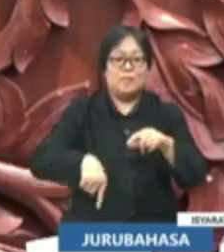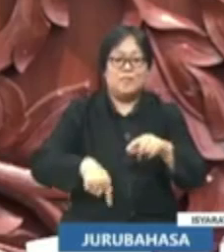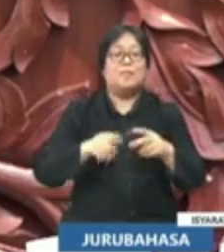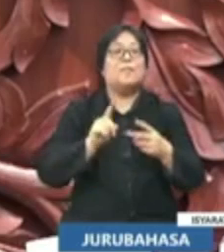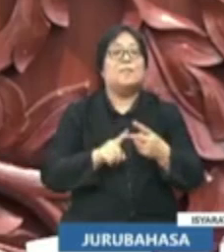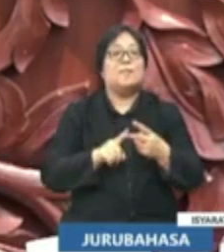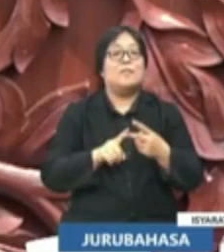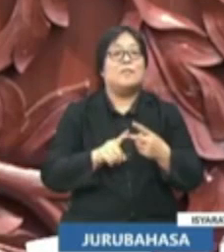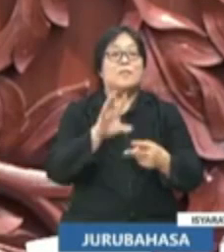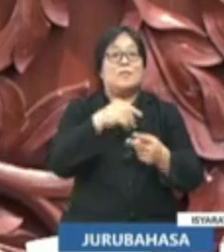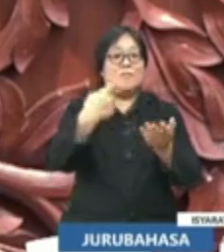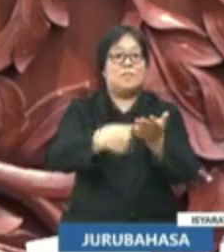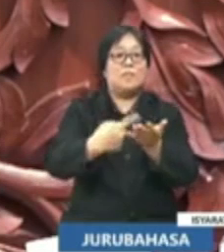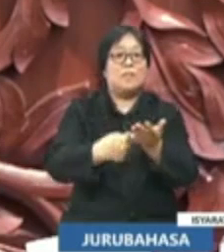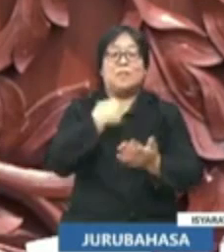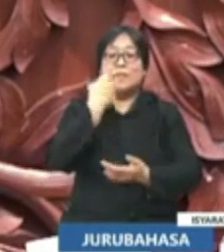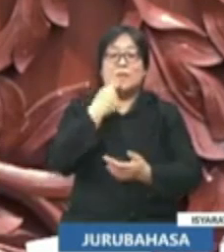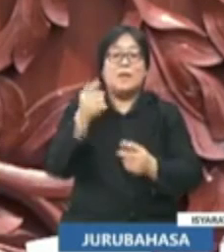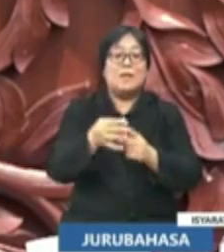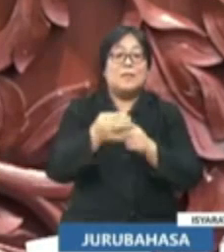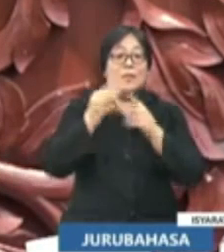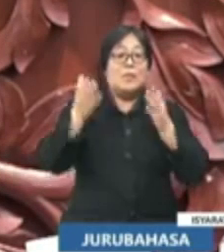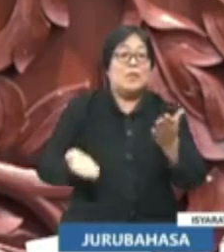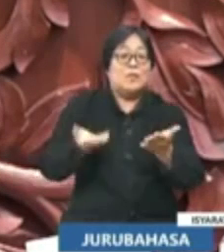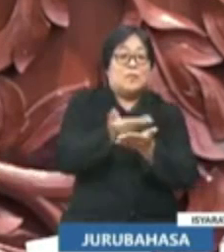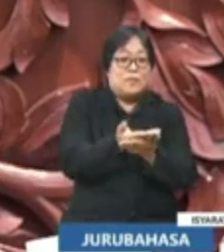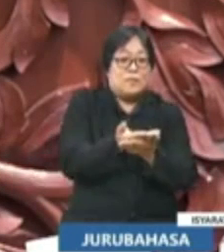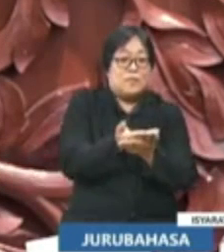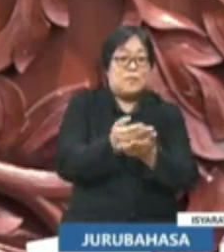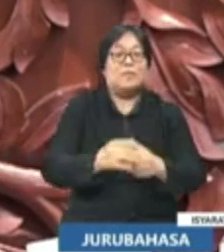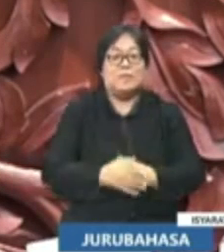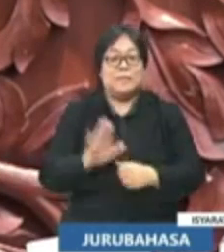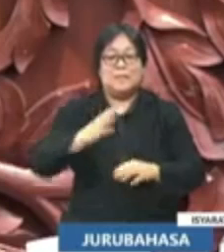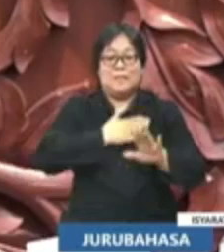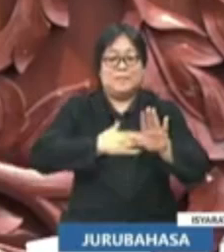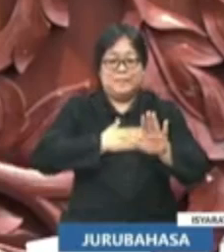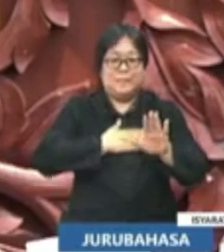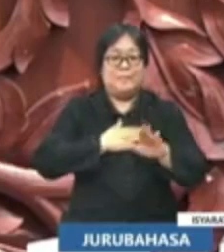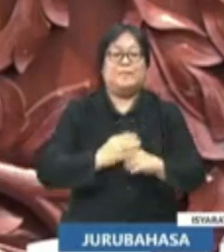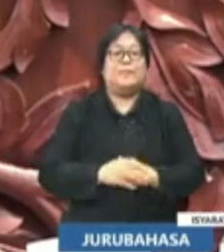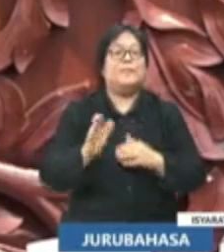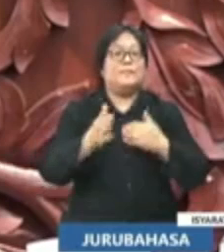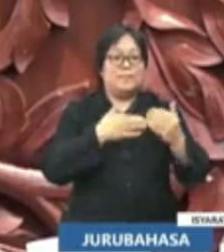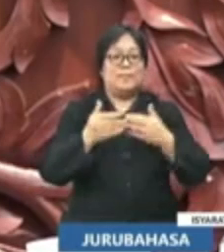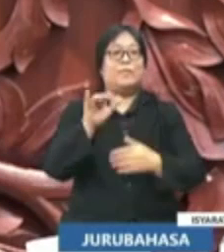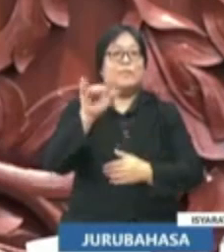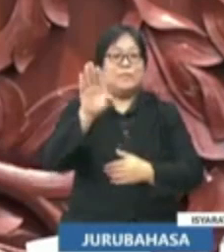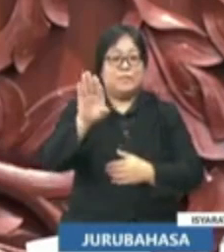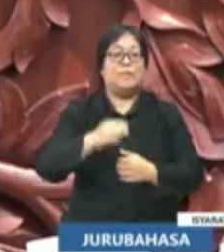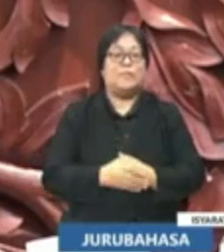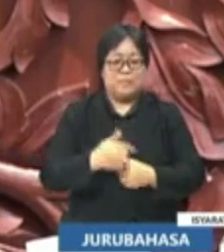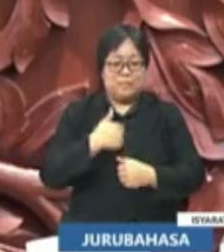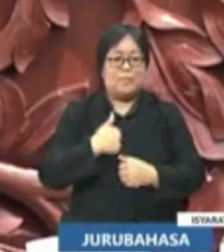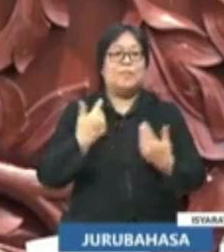patut dihujahkan oleh sesiapa kecuali pengusul. Okay? So please. Tak apa, Yang Berhormat,